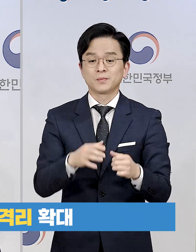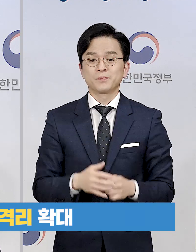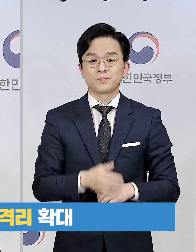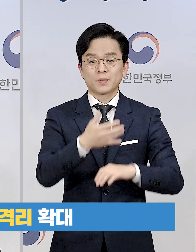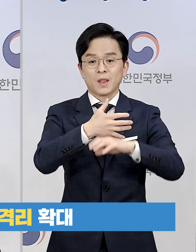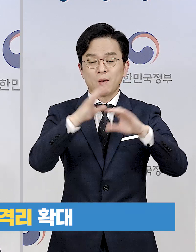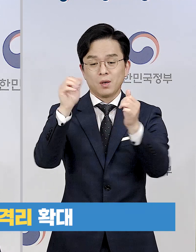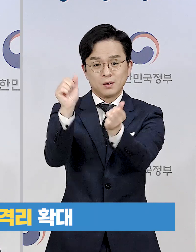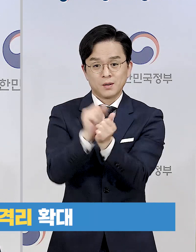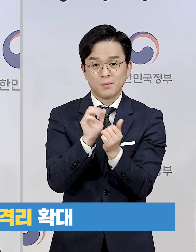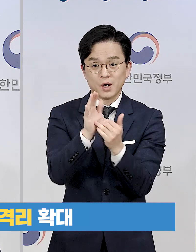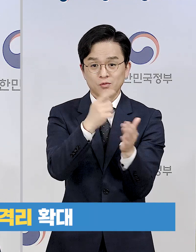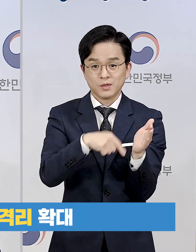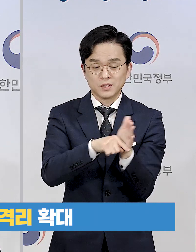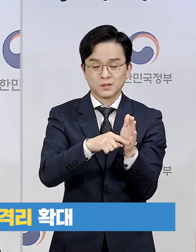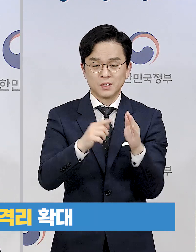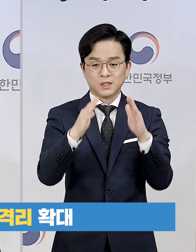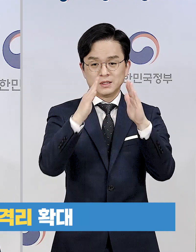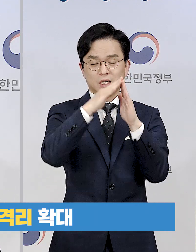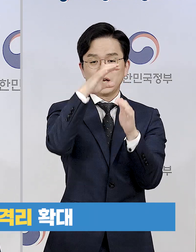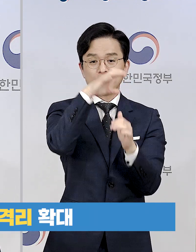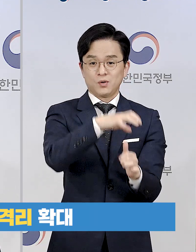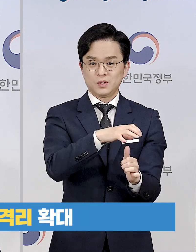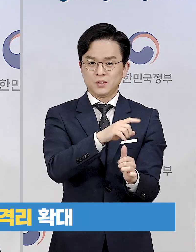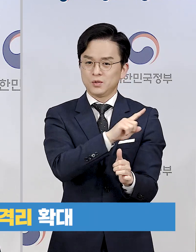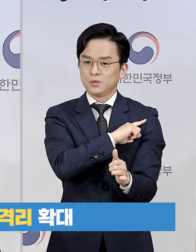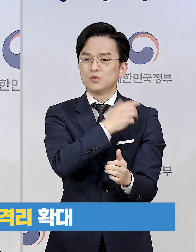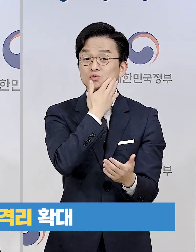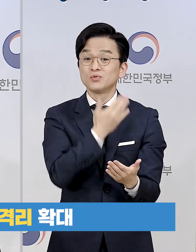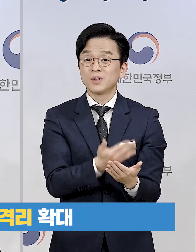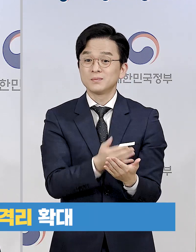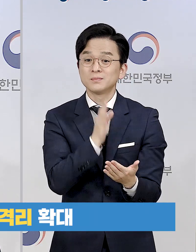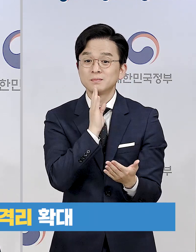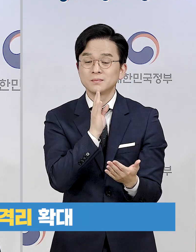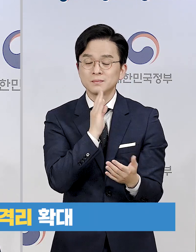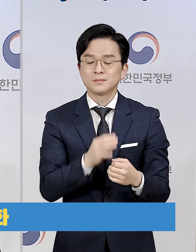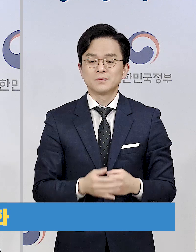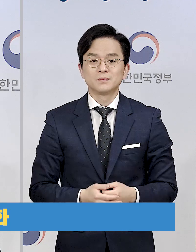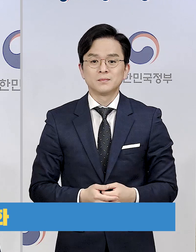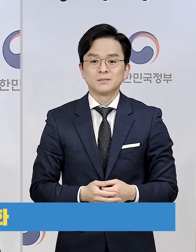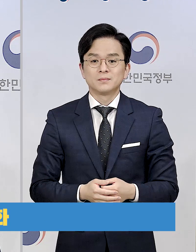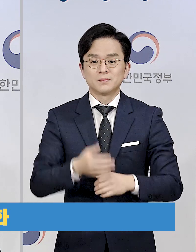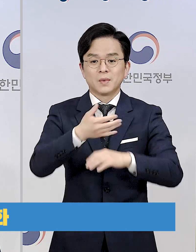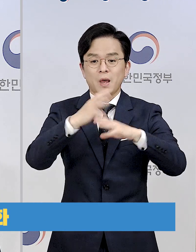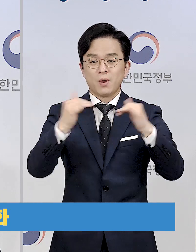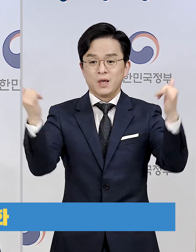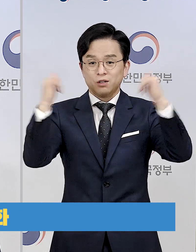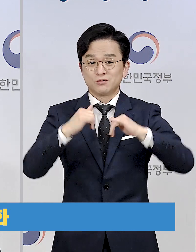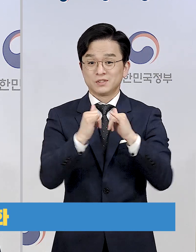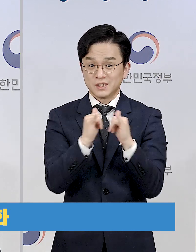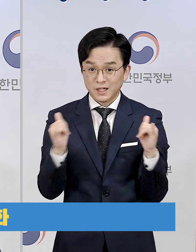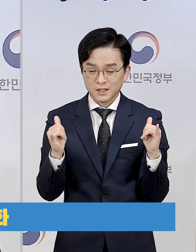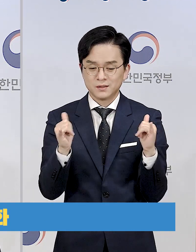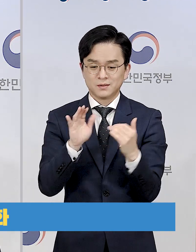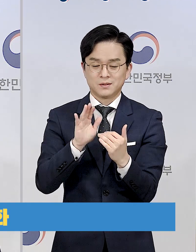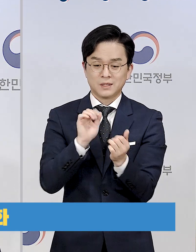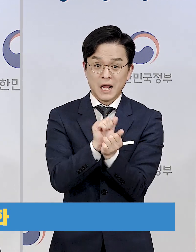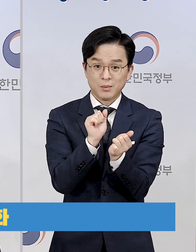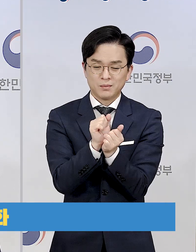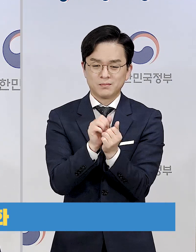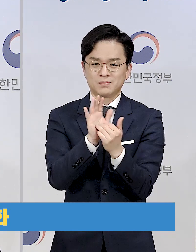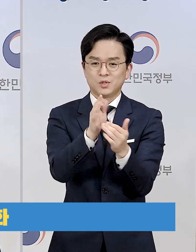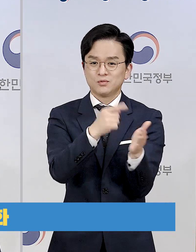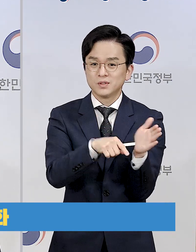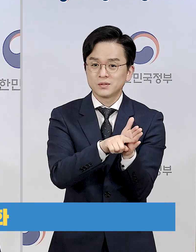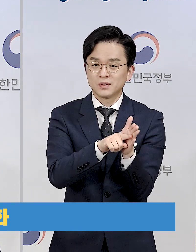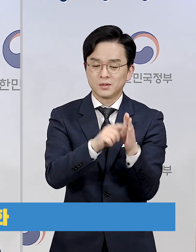확대되었고 해외 유입 차단을 위해 자가격리에 대한 관리가 무엇보다 중요해졌습니다. 정부는 해외 입국자를 통한 지역사회